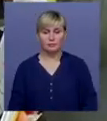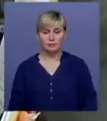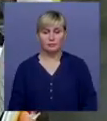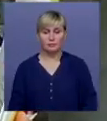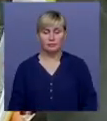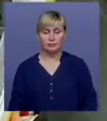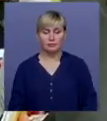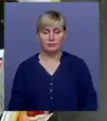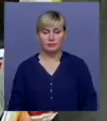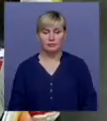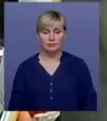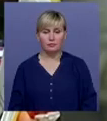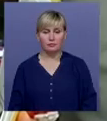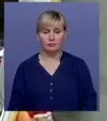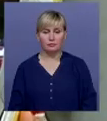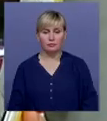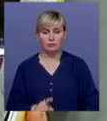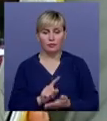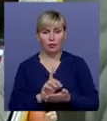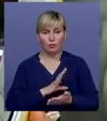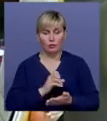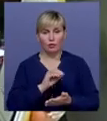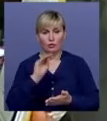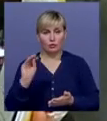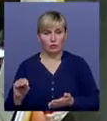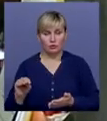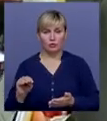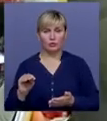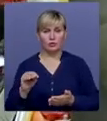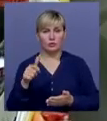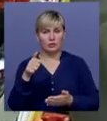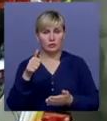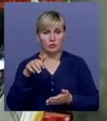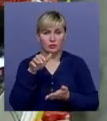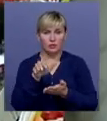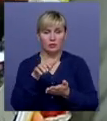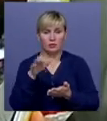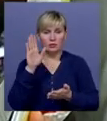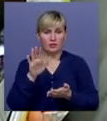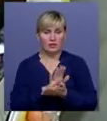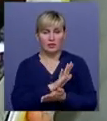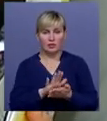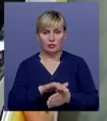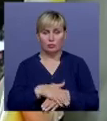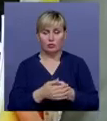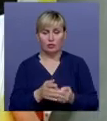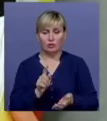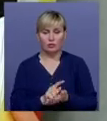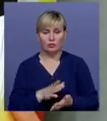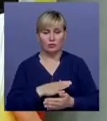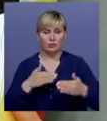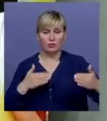за его между ними волна до этого делается по метро дистанция